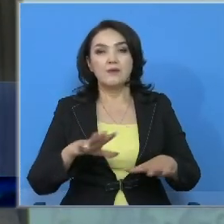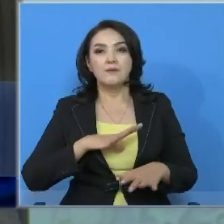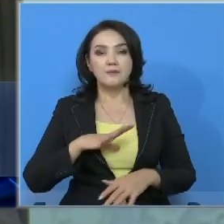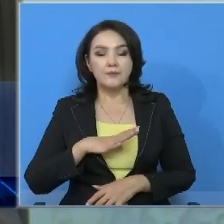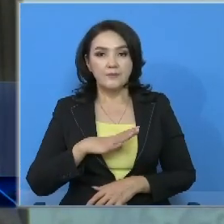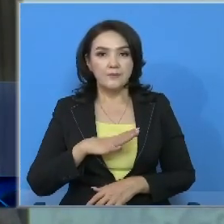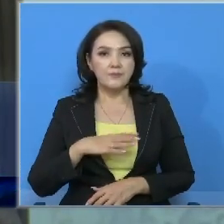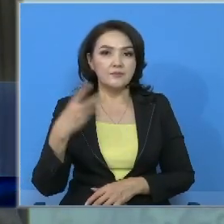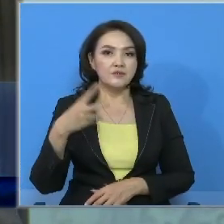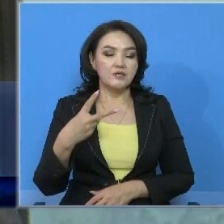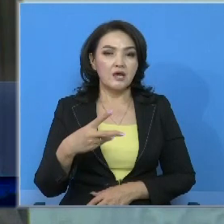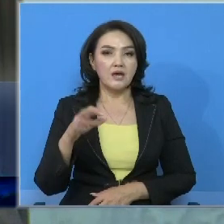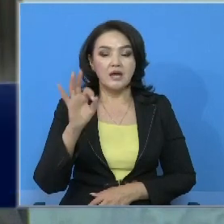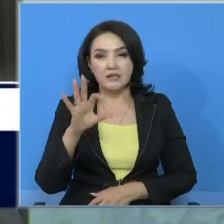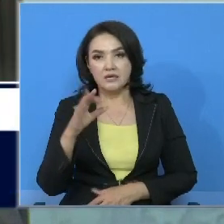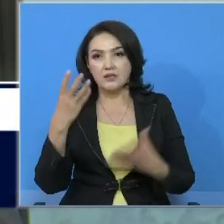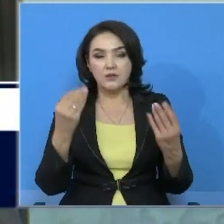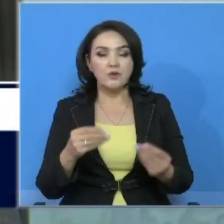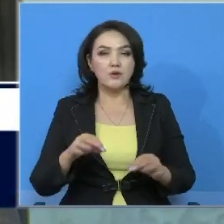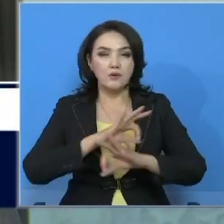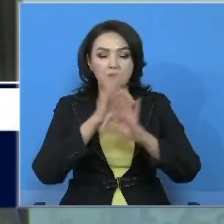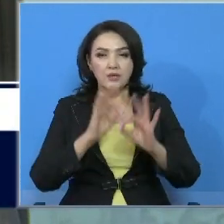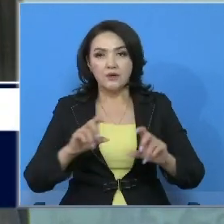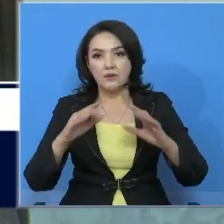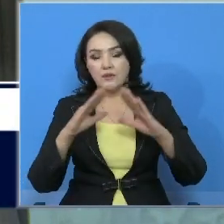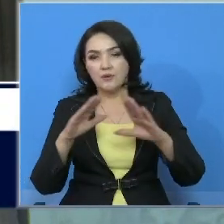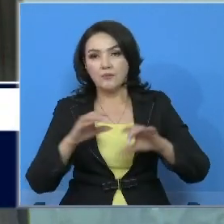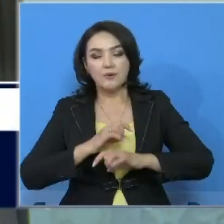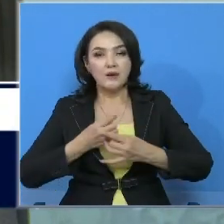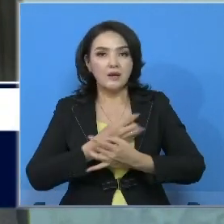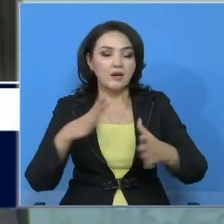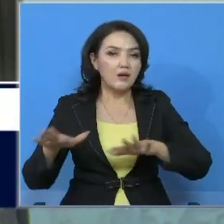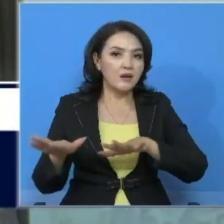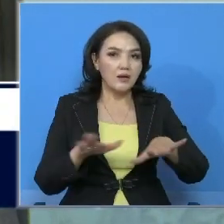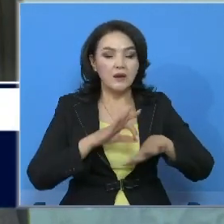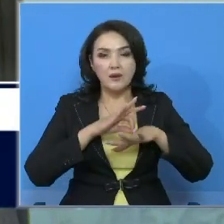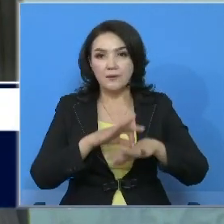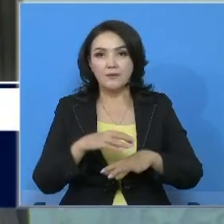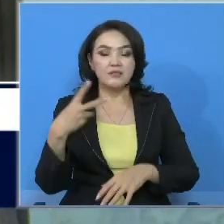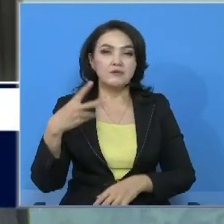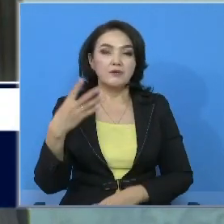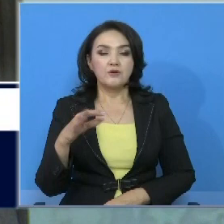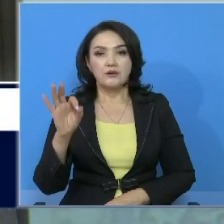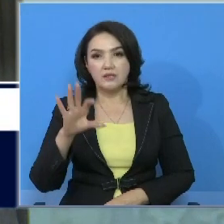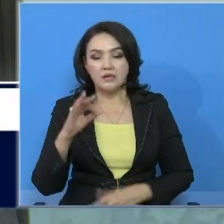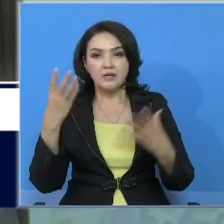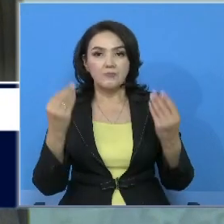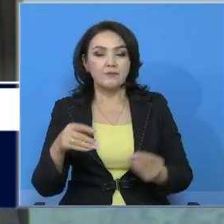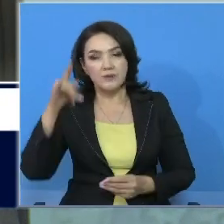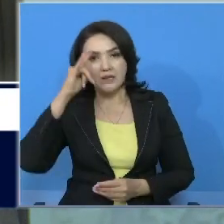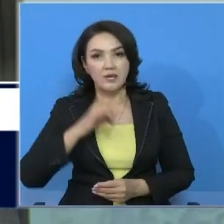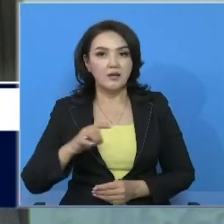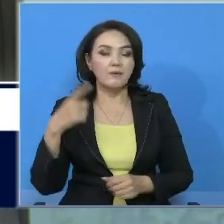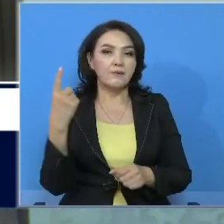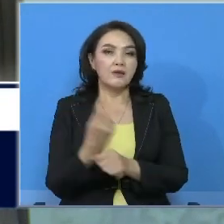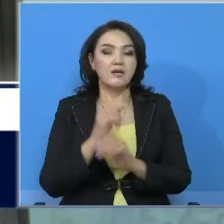болсақ, 22 қазан күні өнер орталығында салтанатты мерекелік шара, 24 қазан күні Қазақстан Республикасы